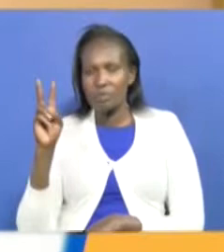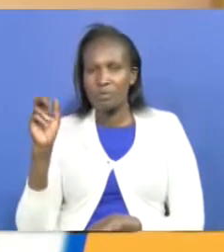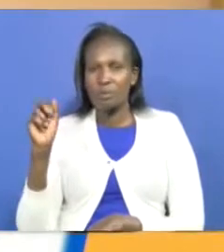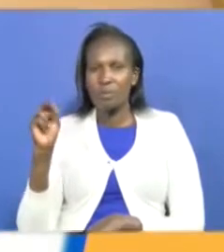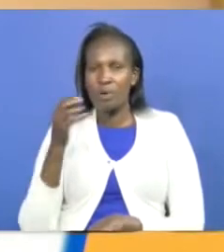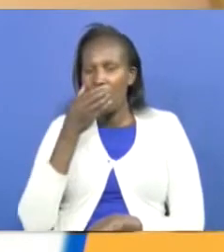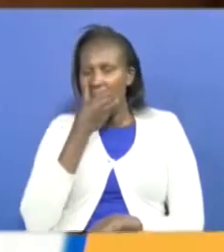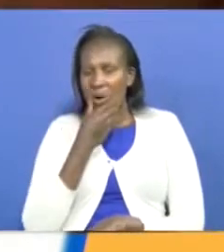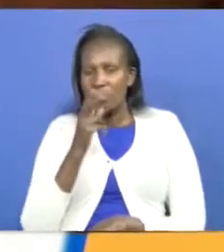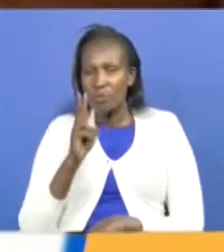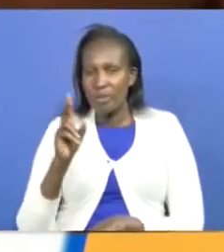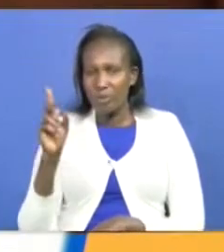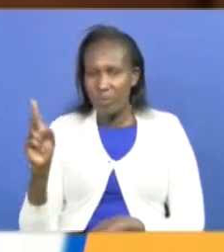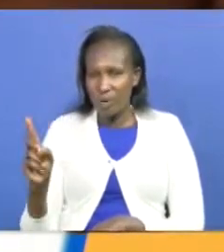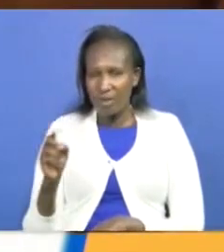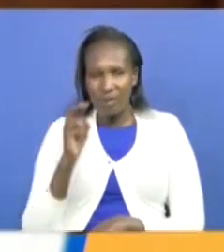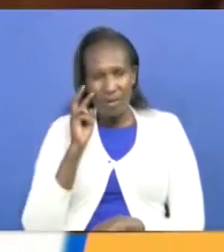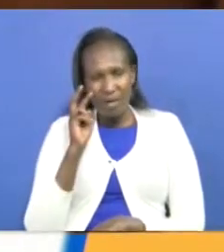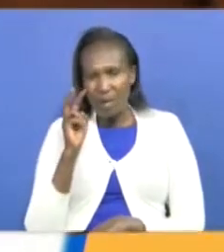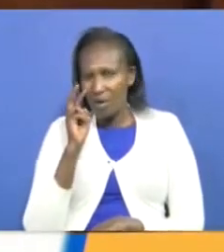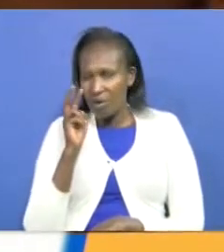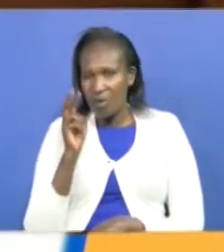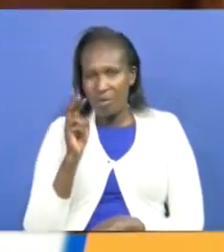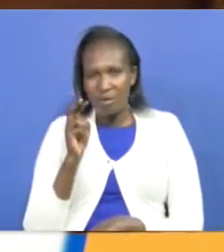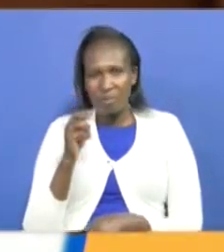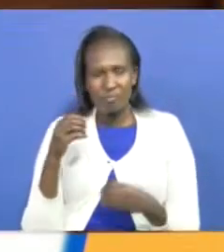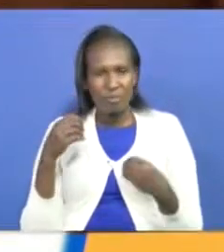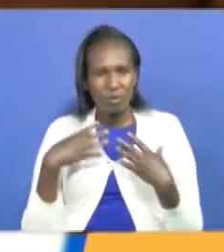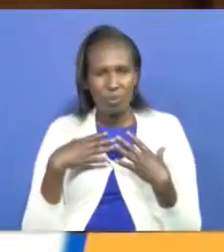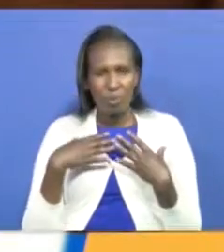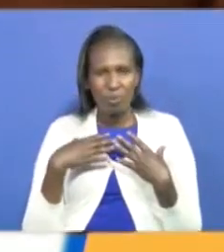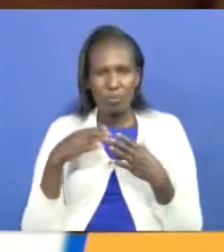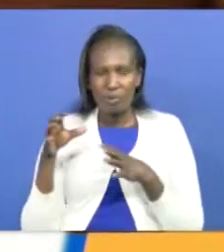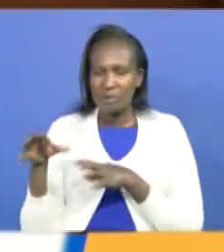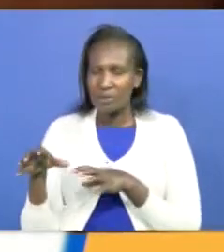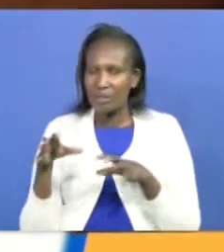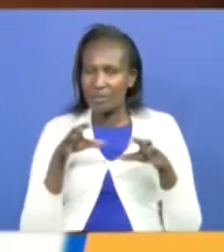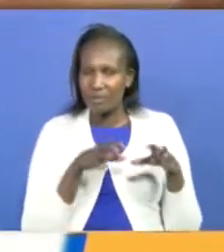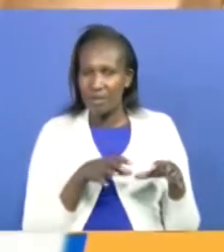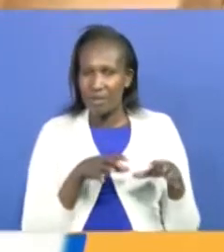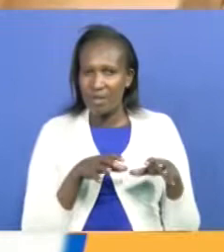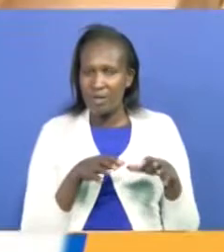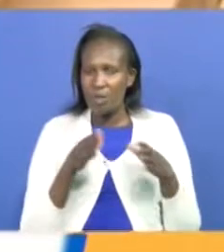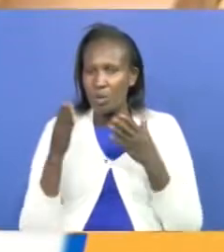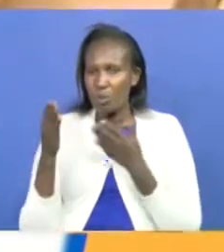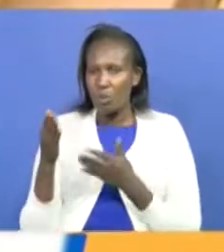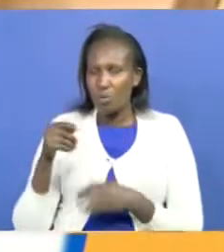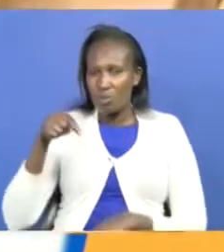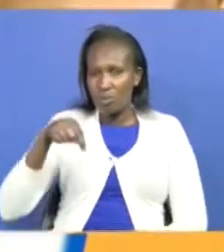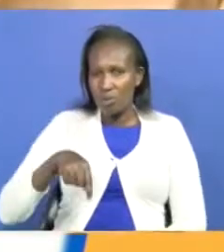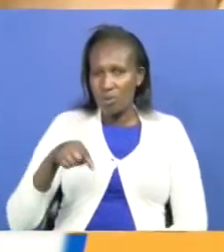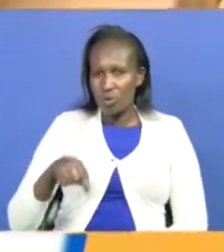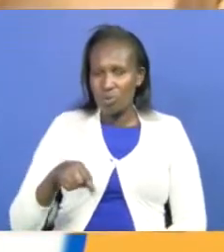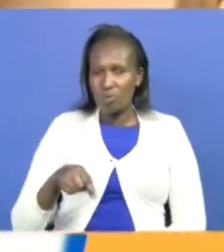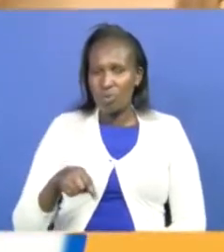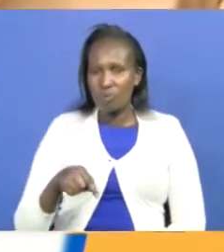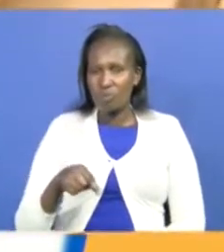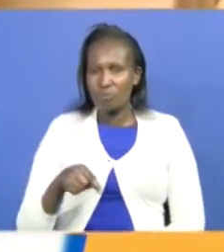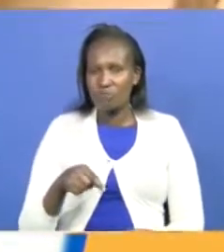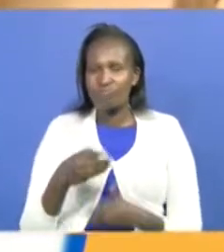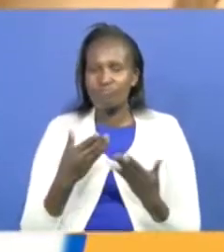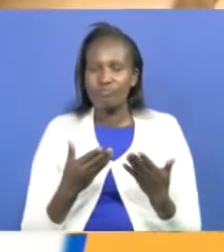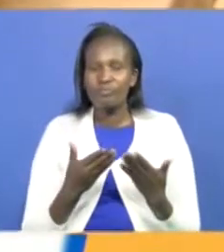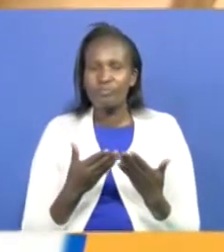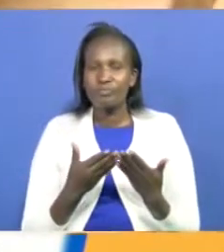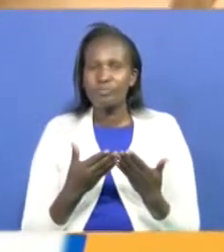miaka 21 anaonekana mwenye wingi wa masikitiko na mahangaiko. Mguu wake wa kushoto ndio kiini cha kusononeka kwa binti